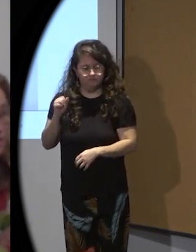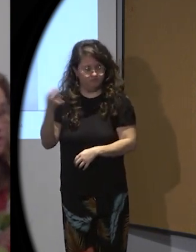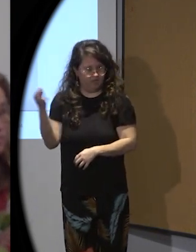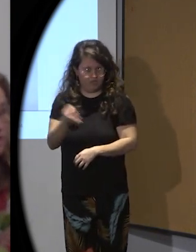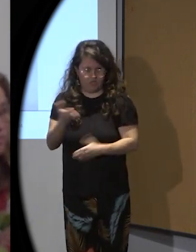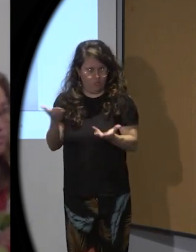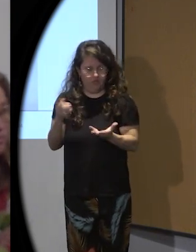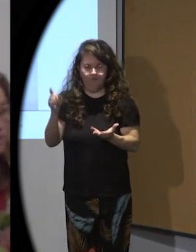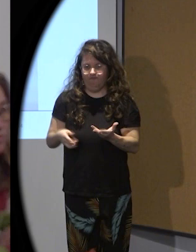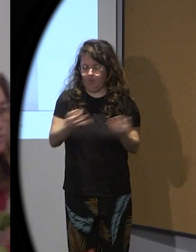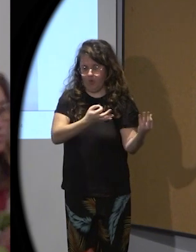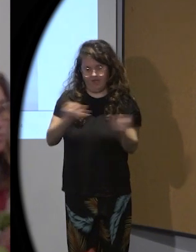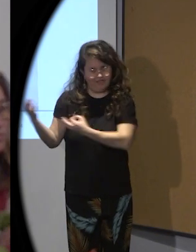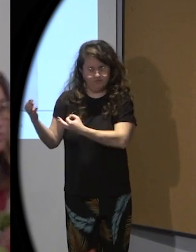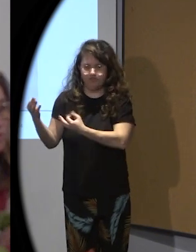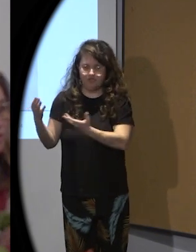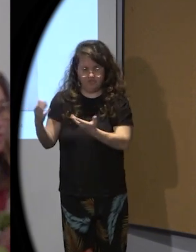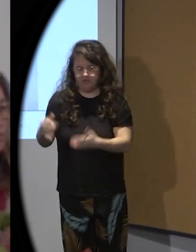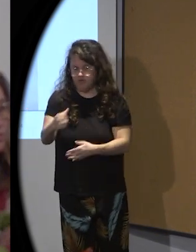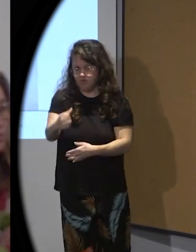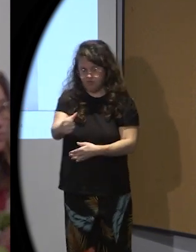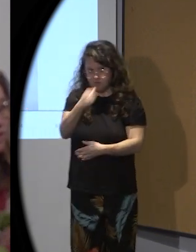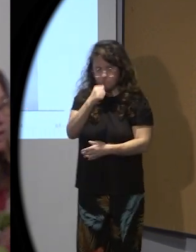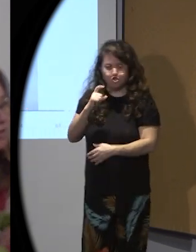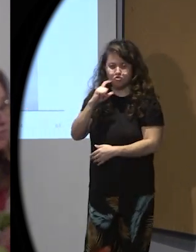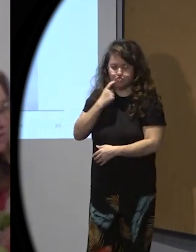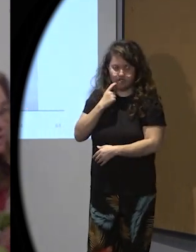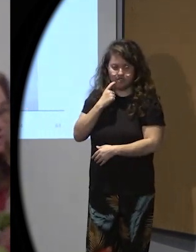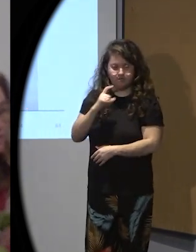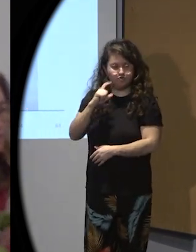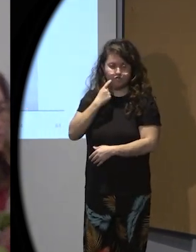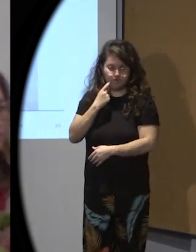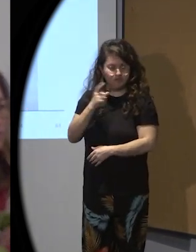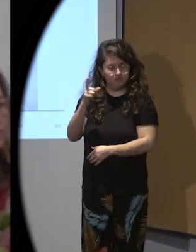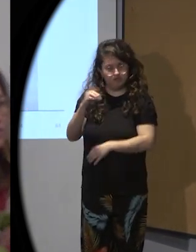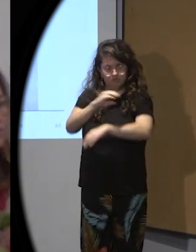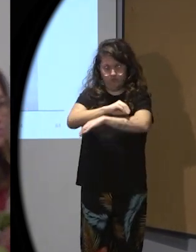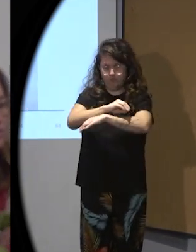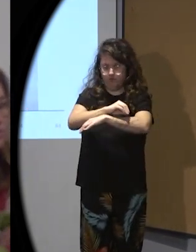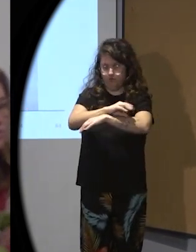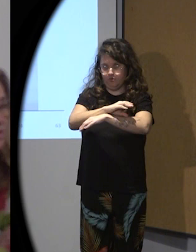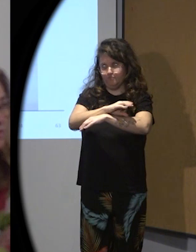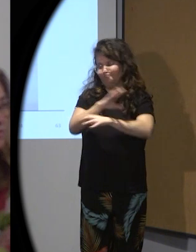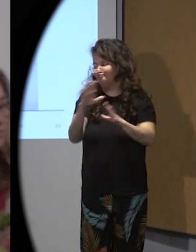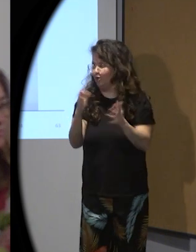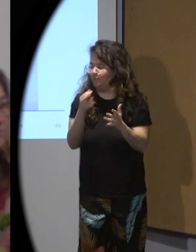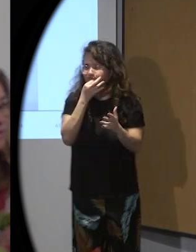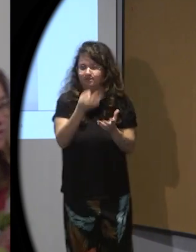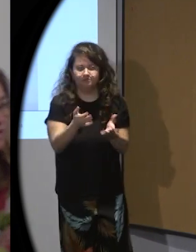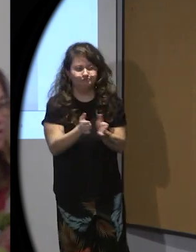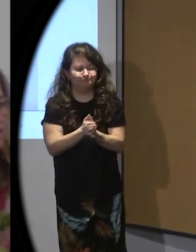apporter régulièrement une boisson sucrée. Le sucre va rentrer dans, comment dire,